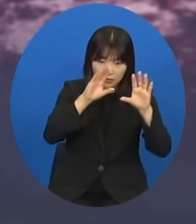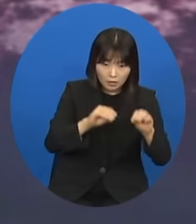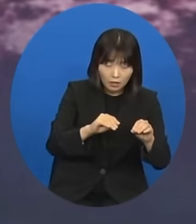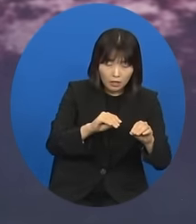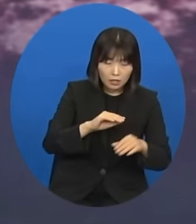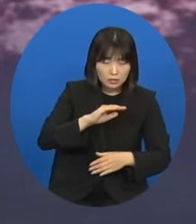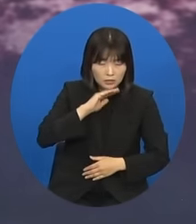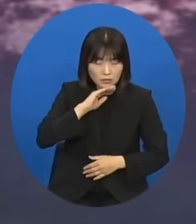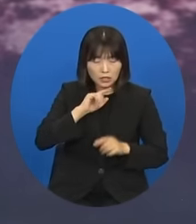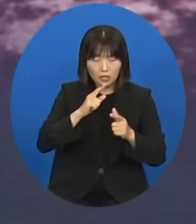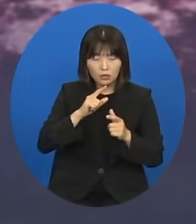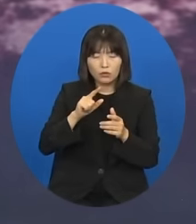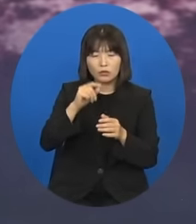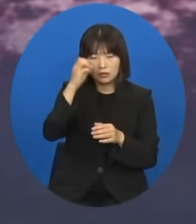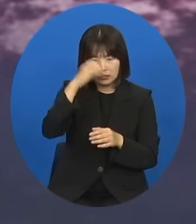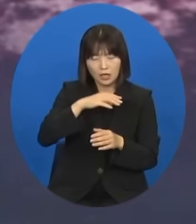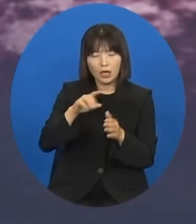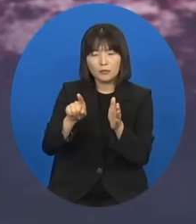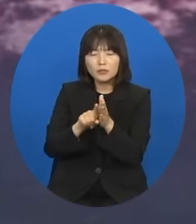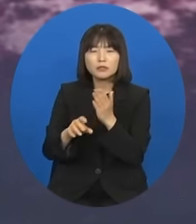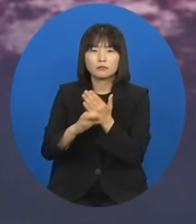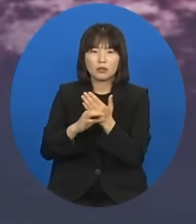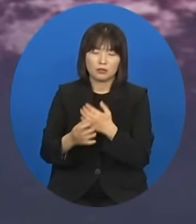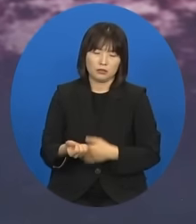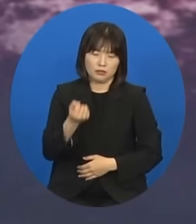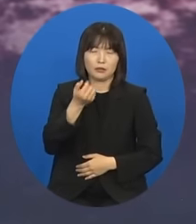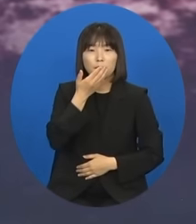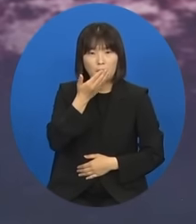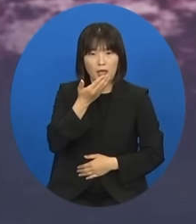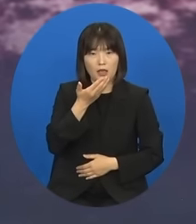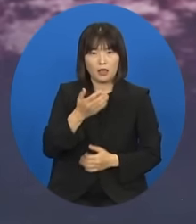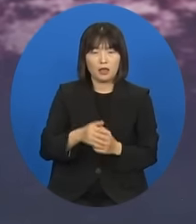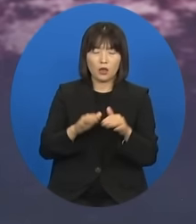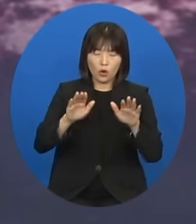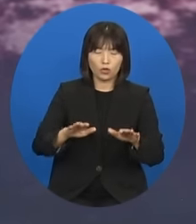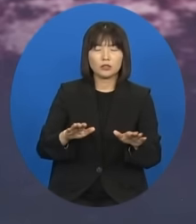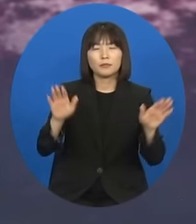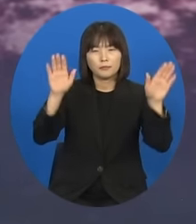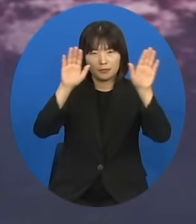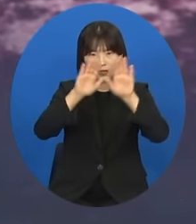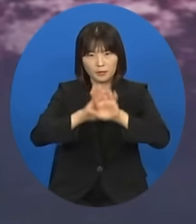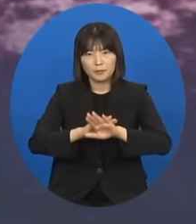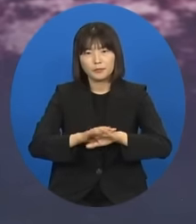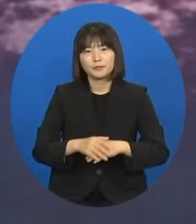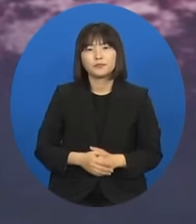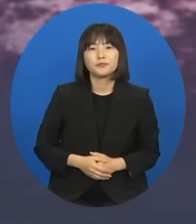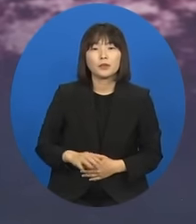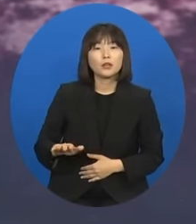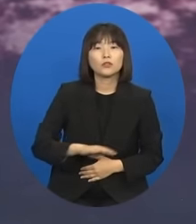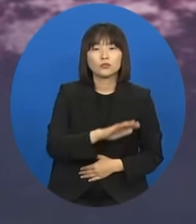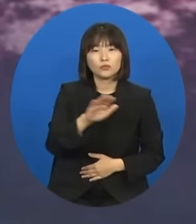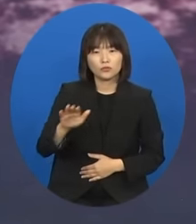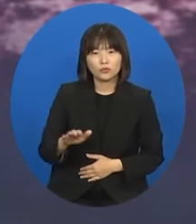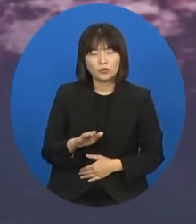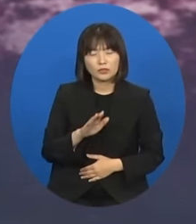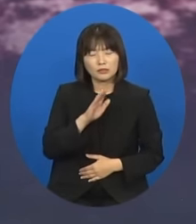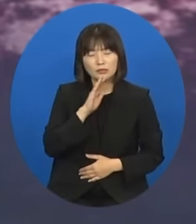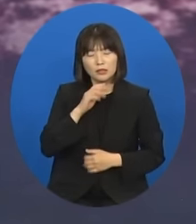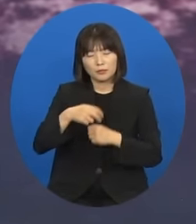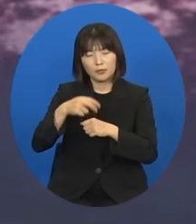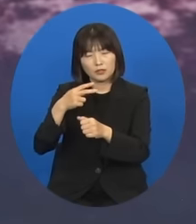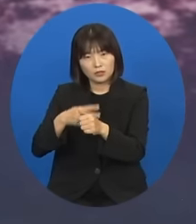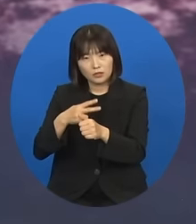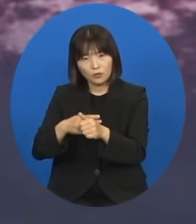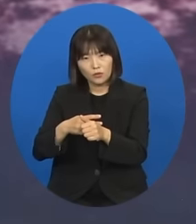그를 누리게 됩니다 오늘이 저녁에 우리의 참된 의사이고 우리